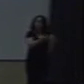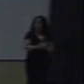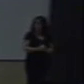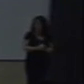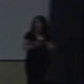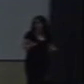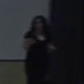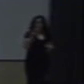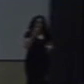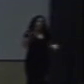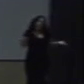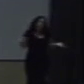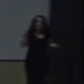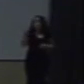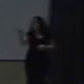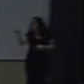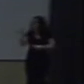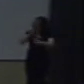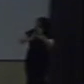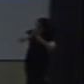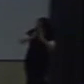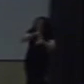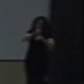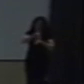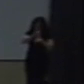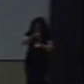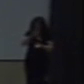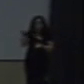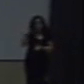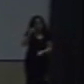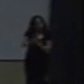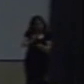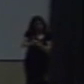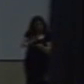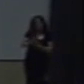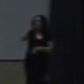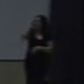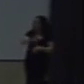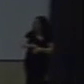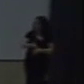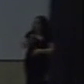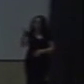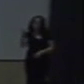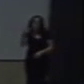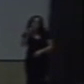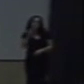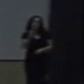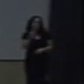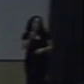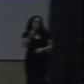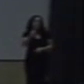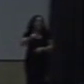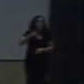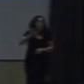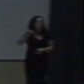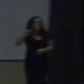tu busques la informació i dius que la contrastes. Molt ben fet. Tu veus, m'han dit que sigui i tal, però jo busco